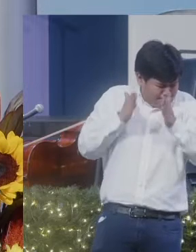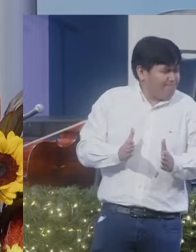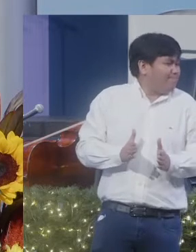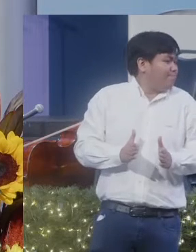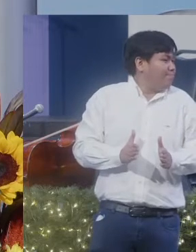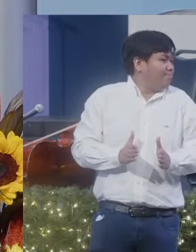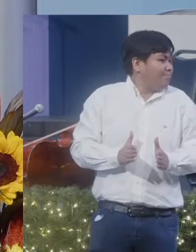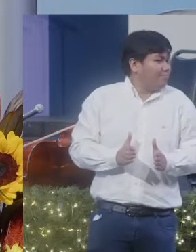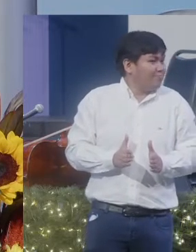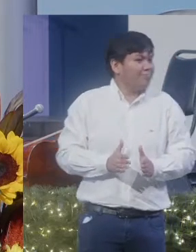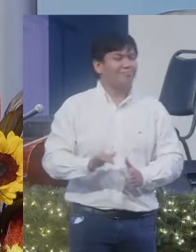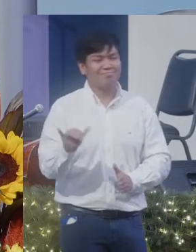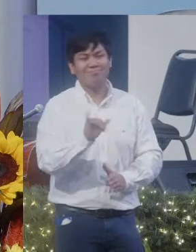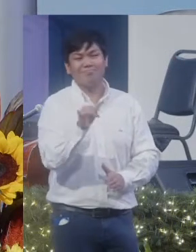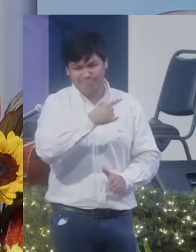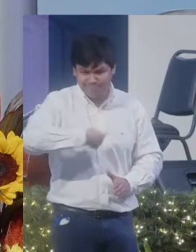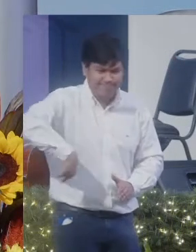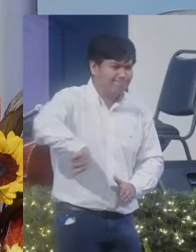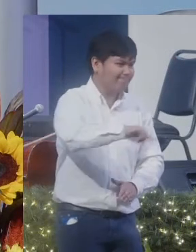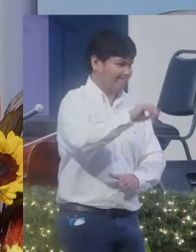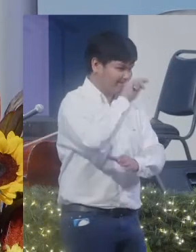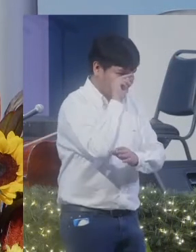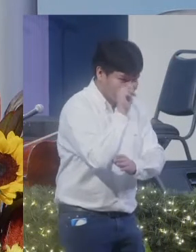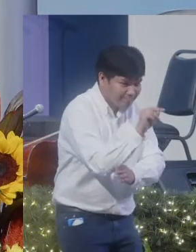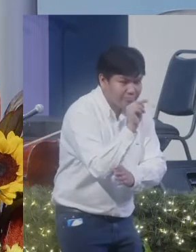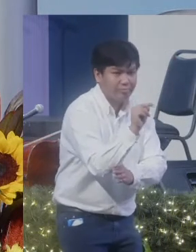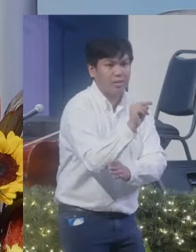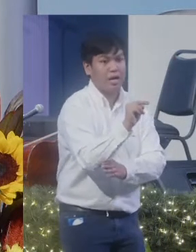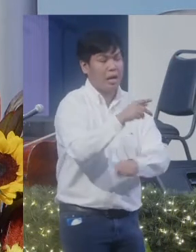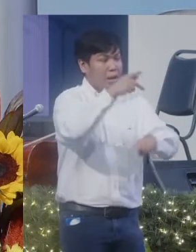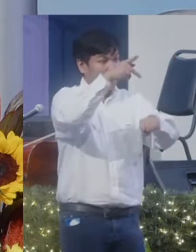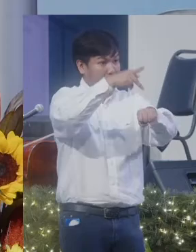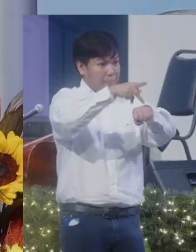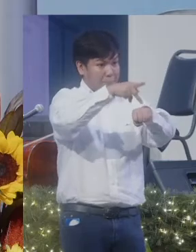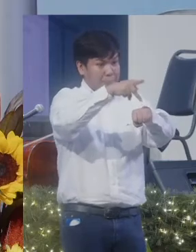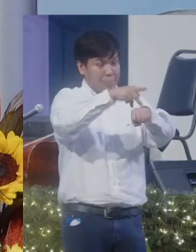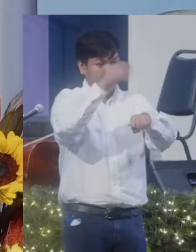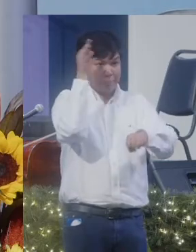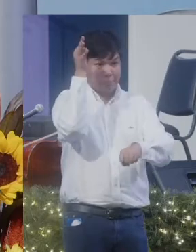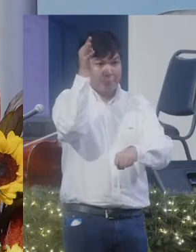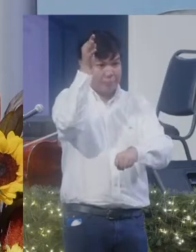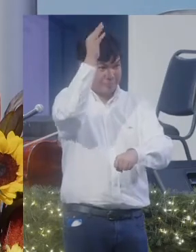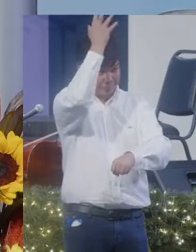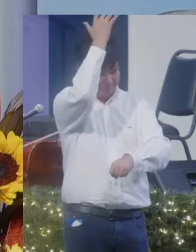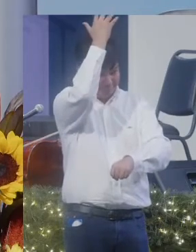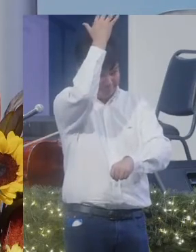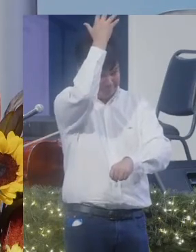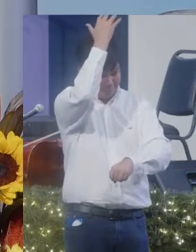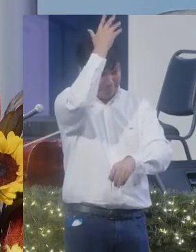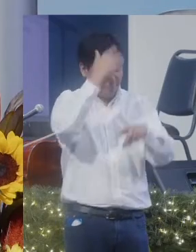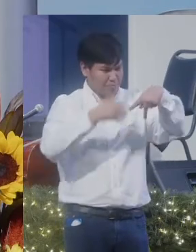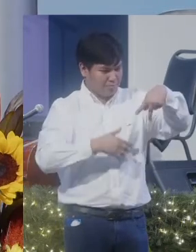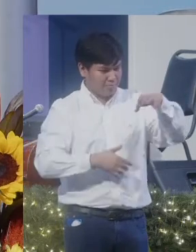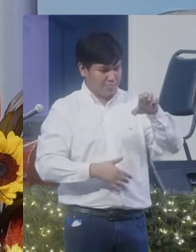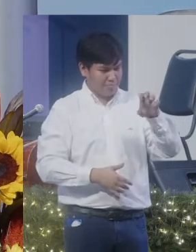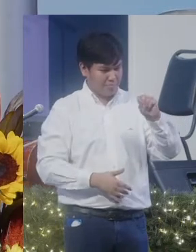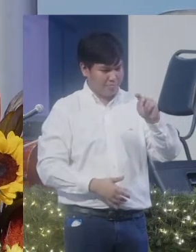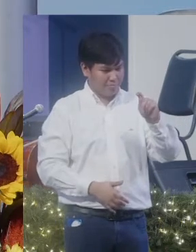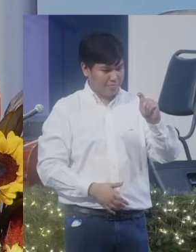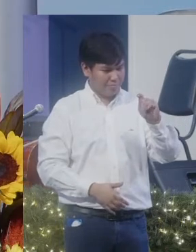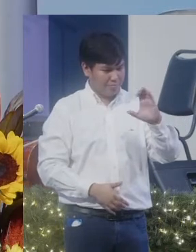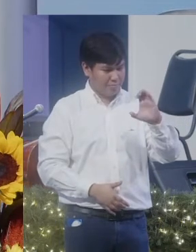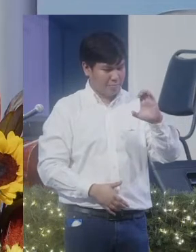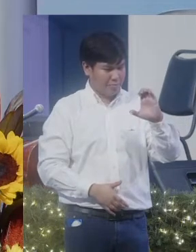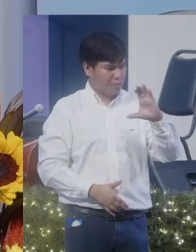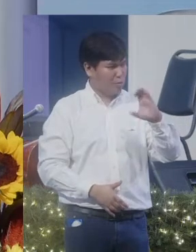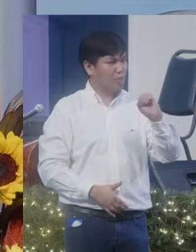salita. Nung si Peter ay nagsermon nung Pentecost sa Acts chapter 2, sa